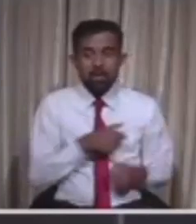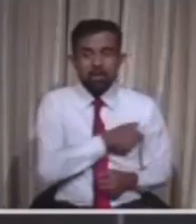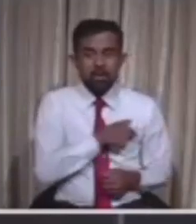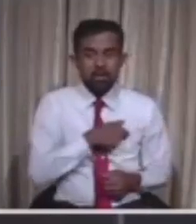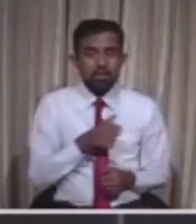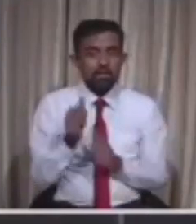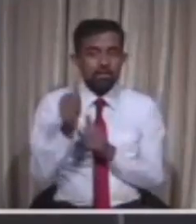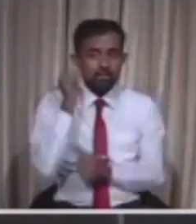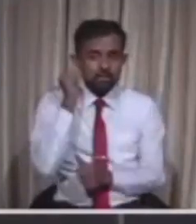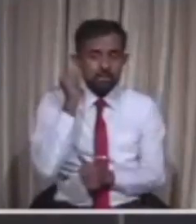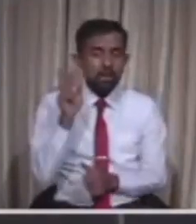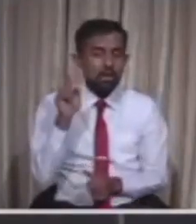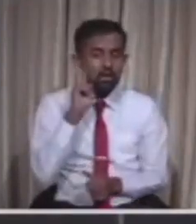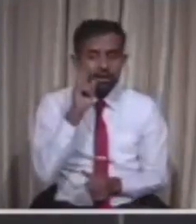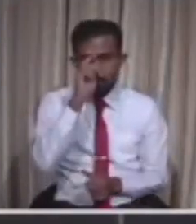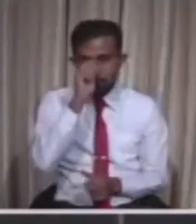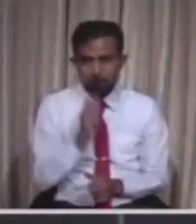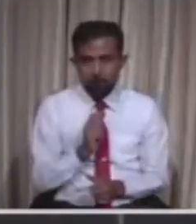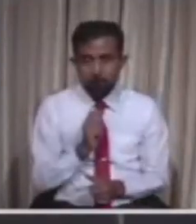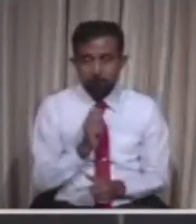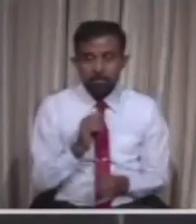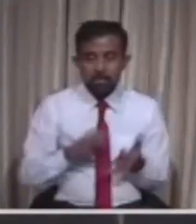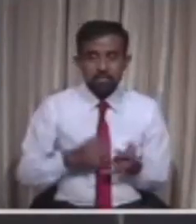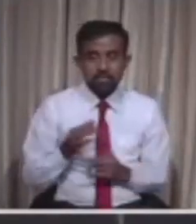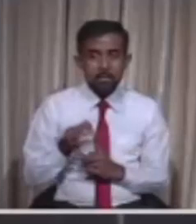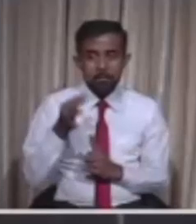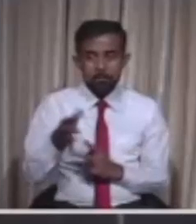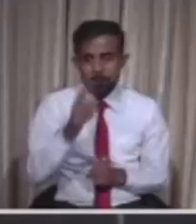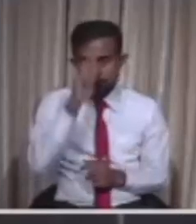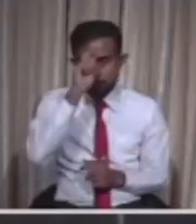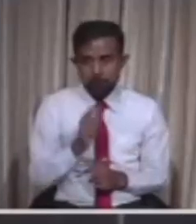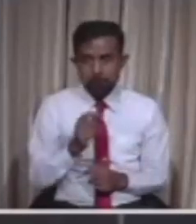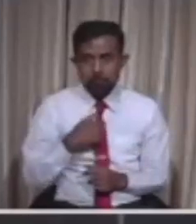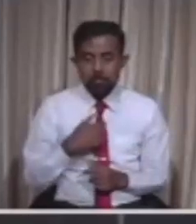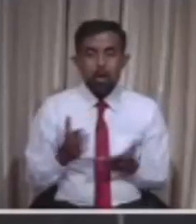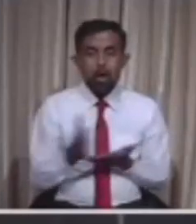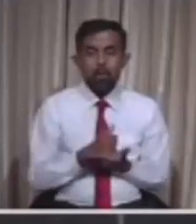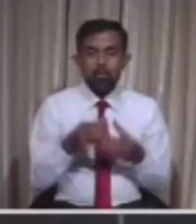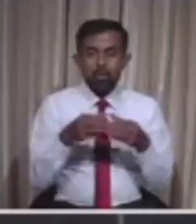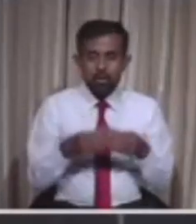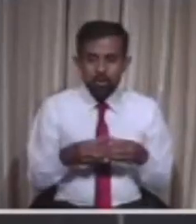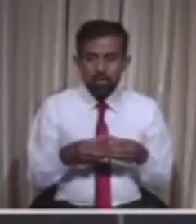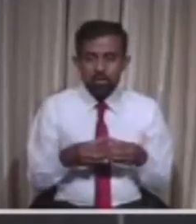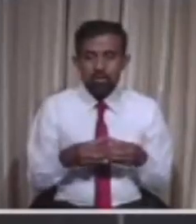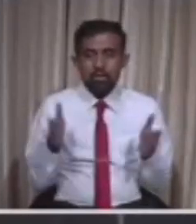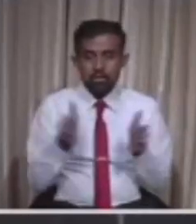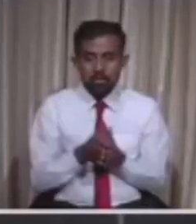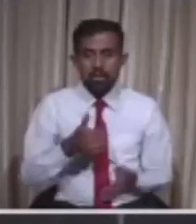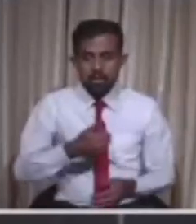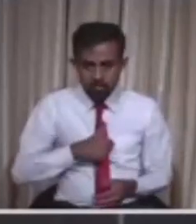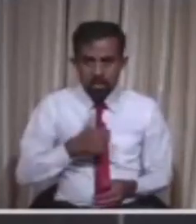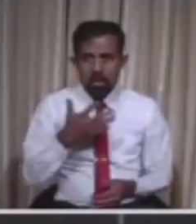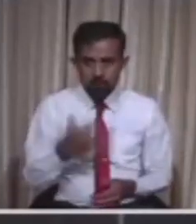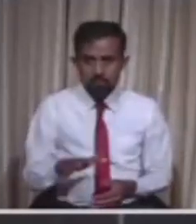හිටපු රනිල් වික්‍රමසිංහ මහත්තුමා සජිත් ප්‍රේමදාස මහත්තුමා අපේ සියලු කණ්ඩායම අපි මේකත් එක්ක එකඟ වුණා